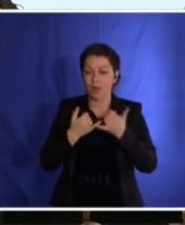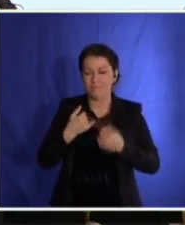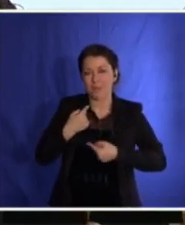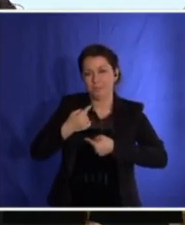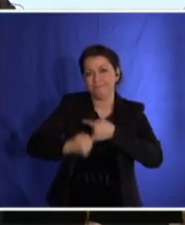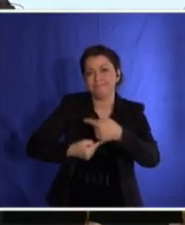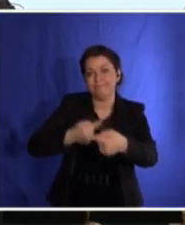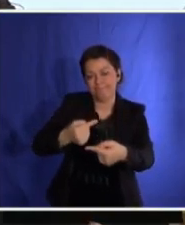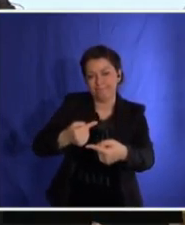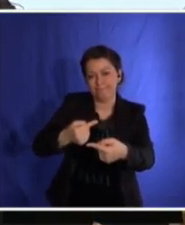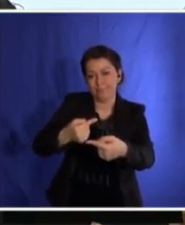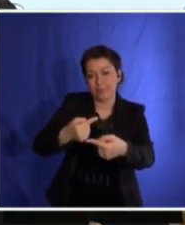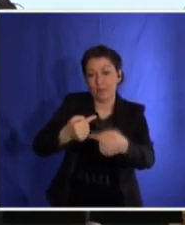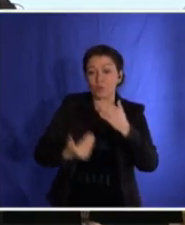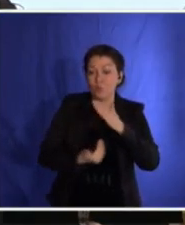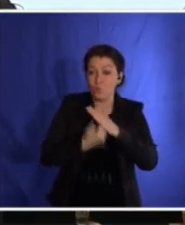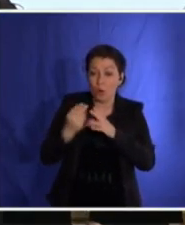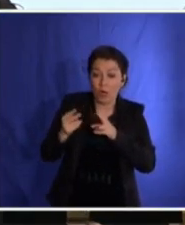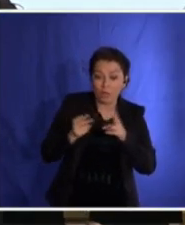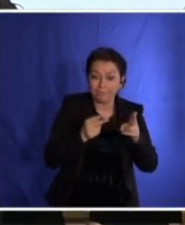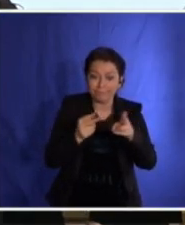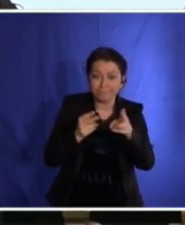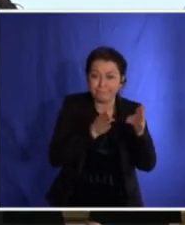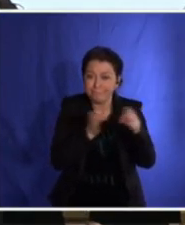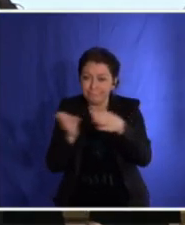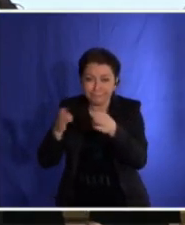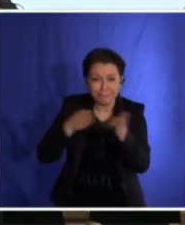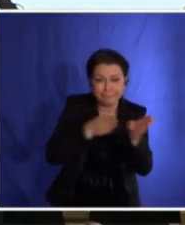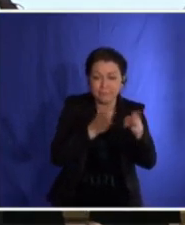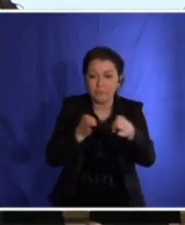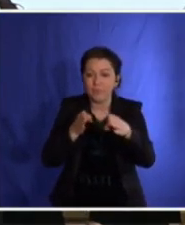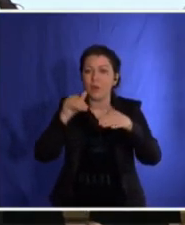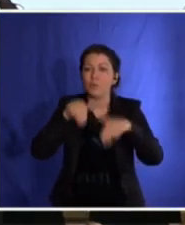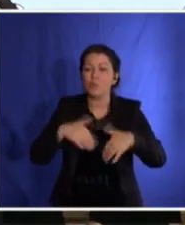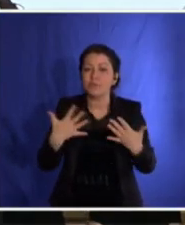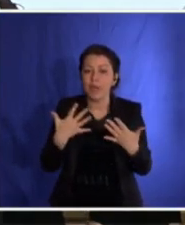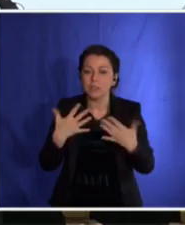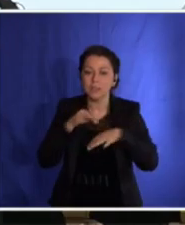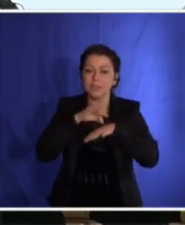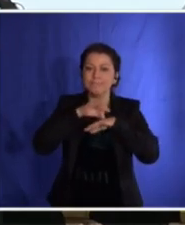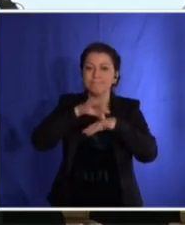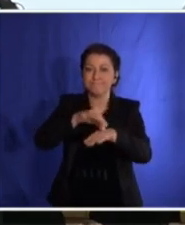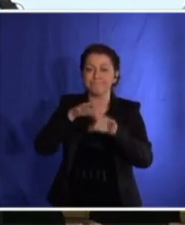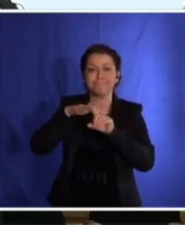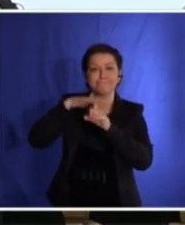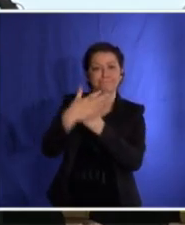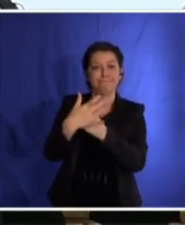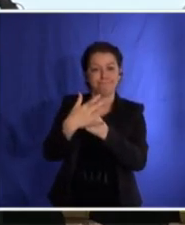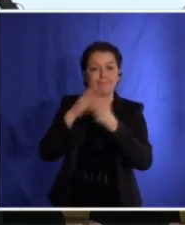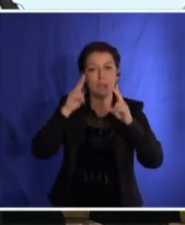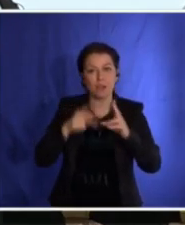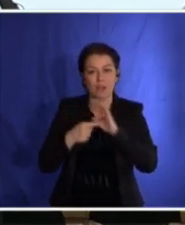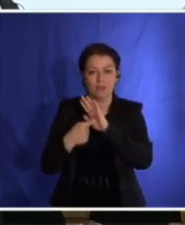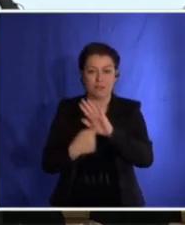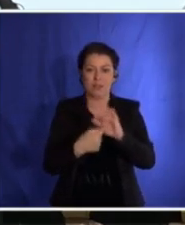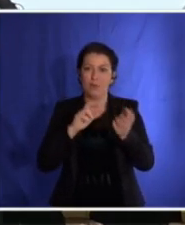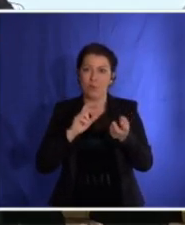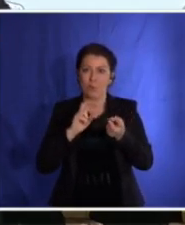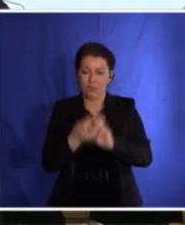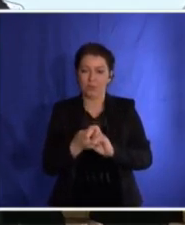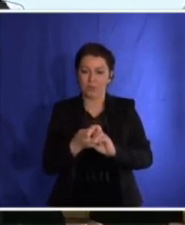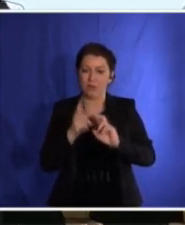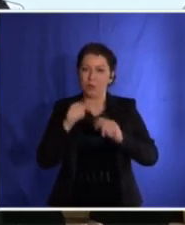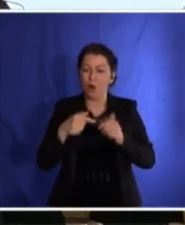wenn man Weichen stellt, dann muss man Leadership verwirklichen, dann muss man wissen, wo es hingeht. Und da möchte Erwin